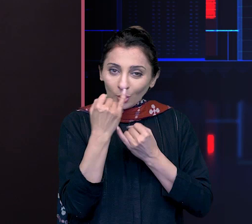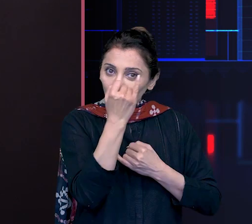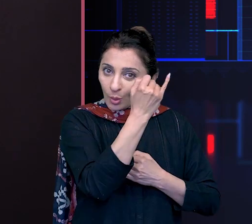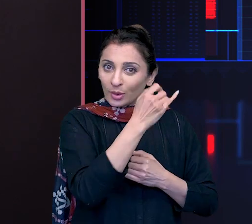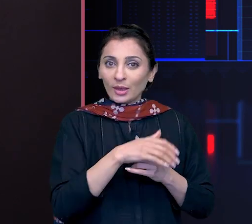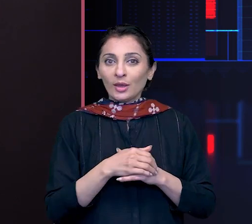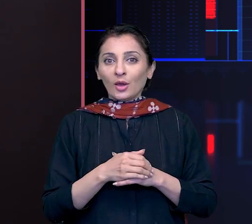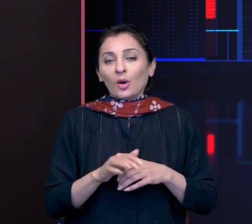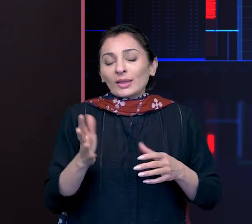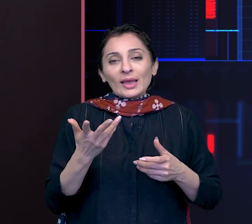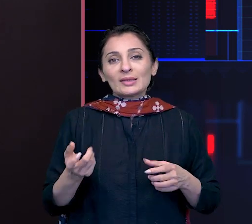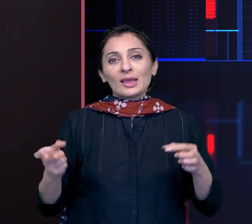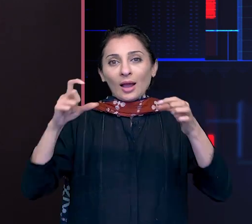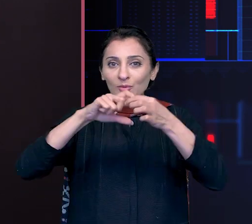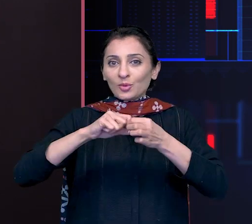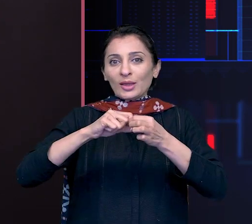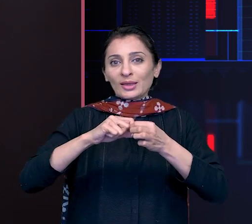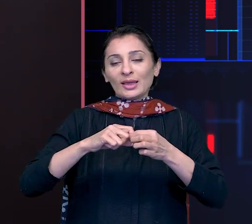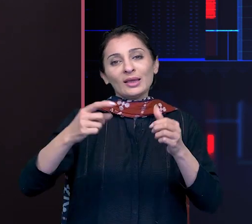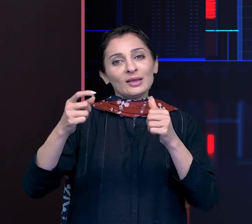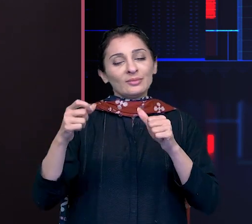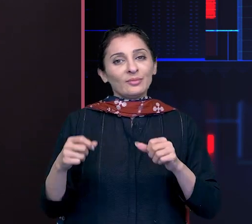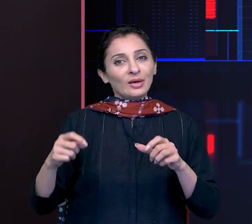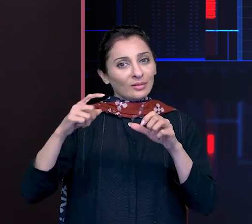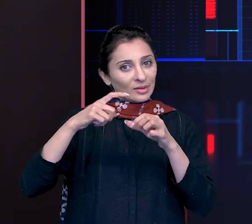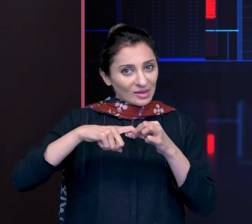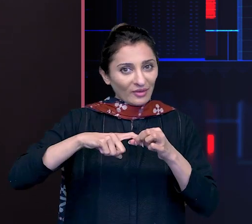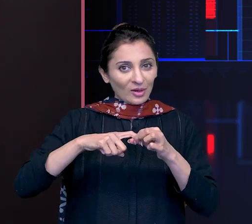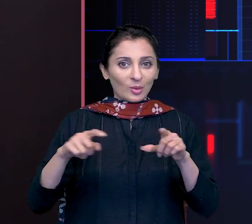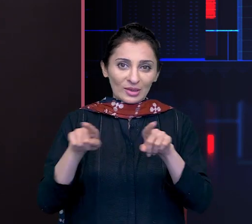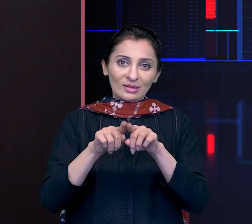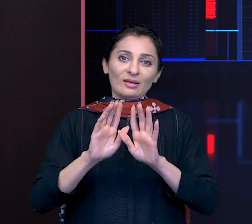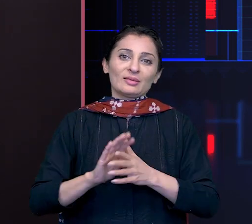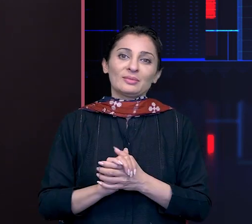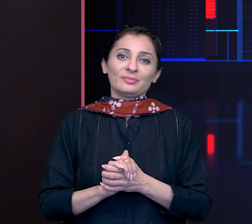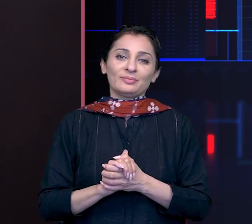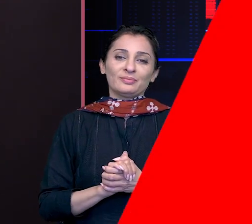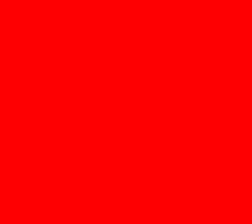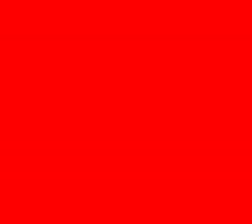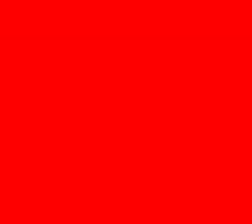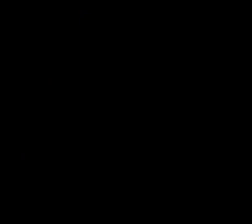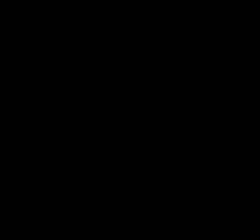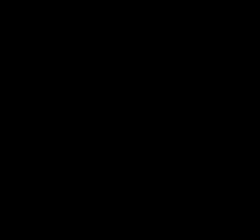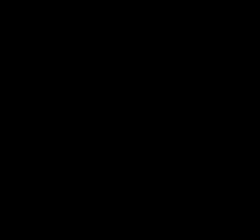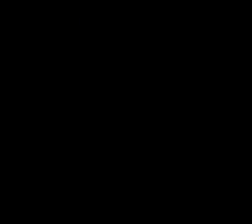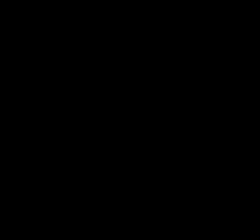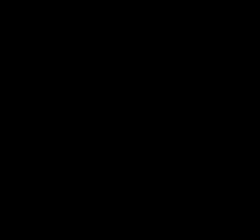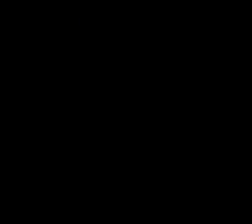کہ آپ کس طرح سے جڑے رہنا چاہتے ہیں ان سوالوں کے ساتھ جو وہ بہت ہی اہم ہیں.